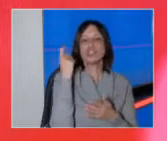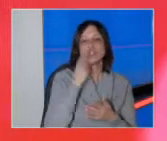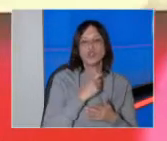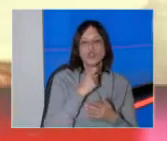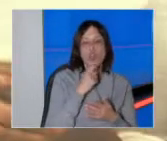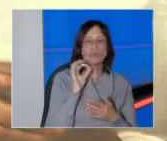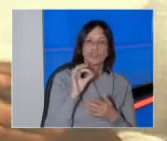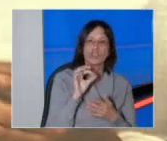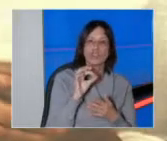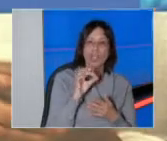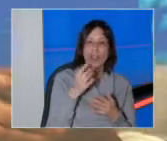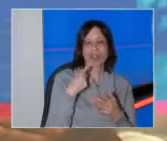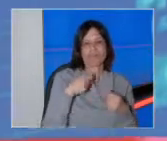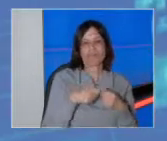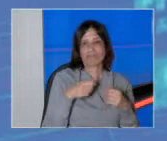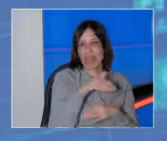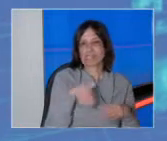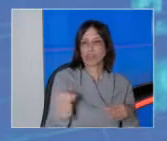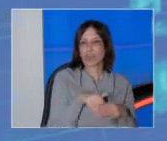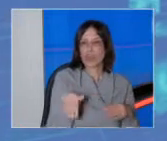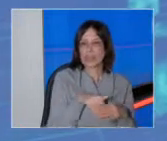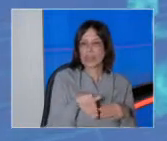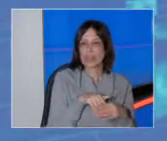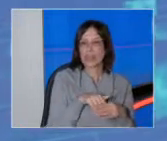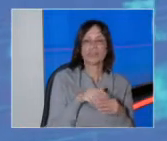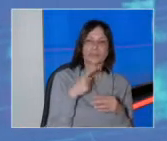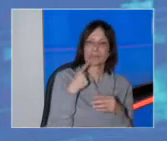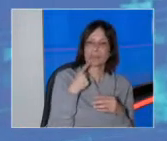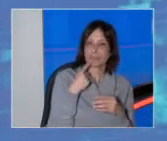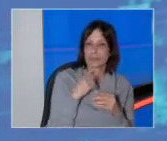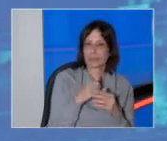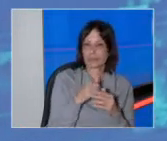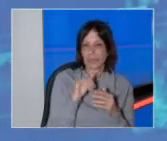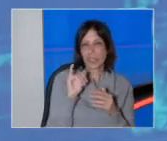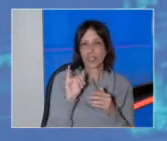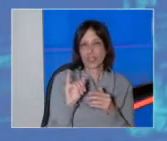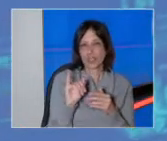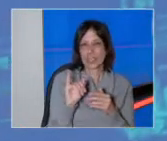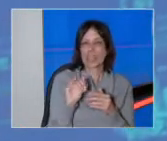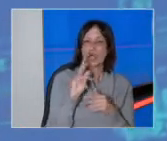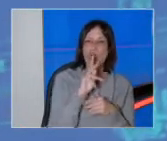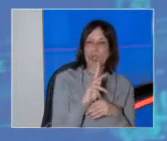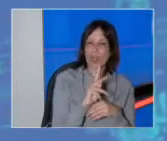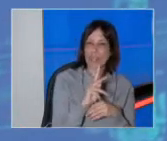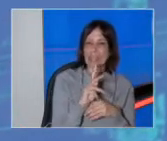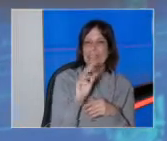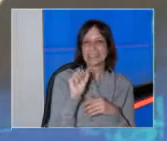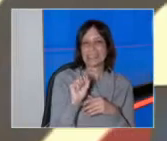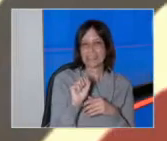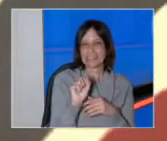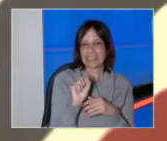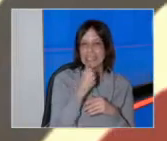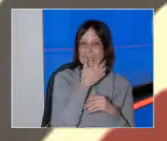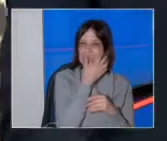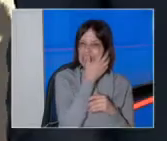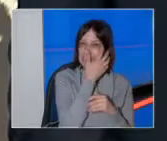הזנות. בעניין הזה אנחנו אומרים ערב טוב ליועמ"שית של בית הנשיא, עורכת הדין אודית קורנינדי סירקיס. צריכה לעזור לי עוד פעם עם השם.